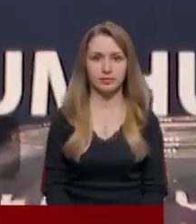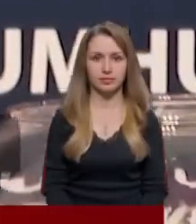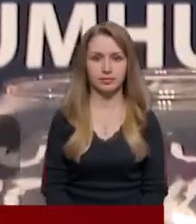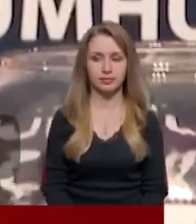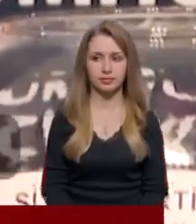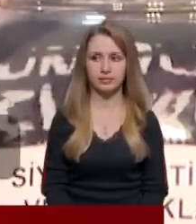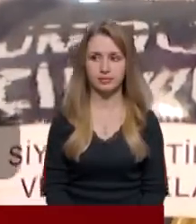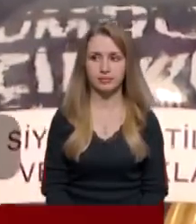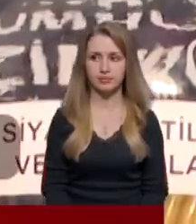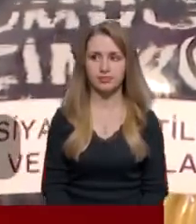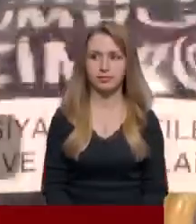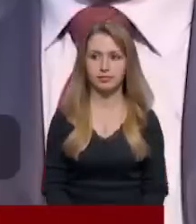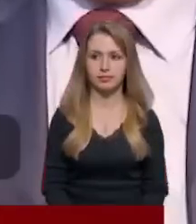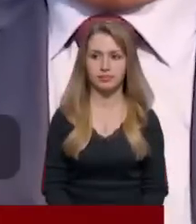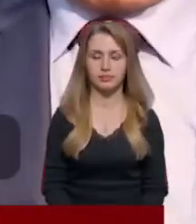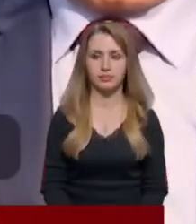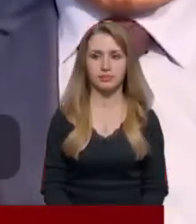millet ittifakı